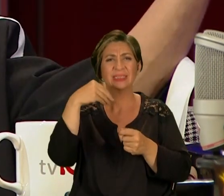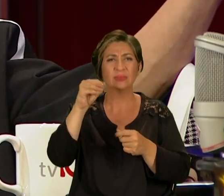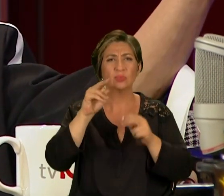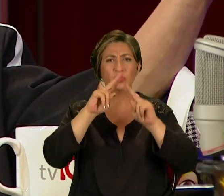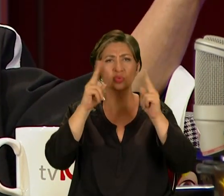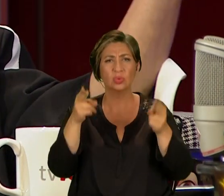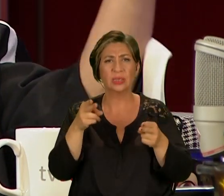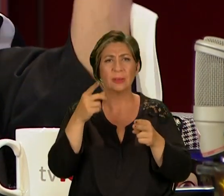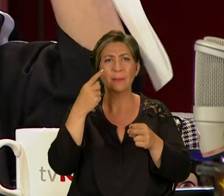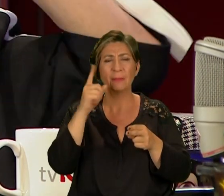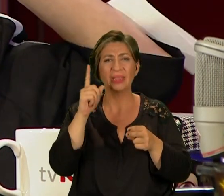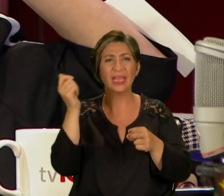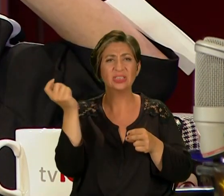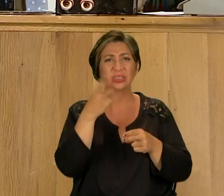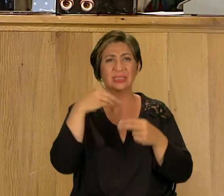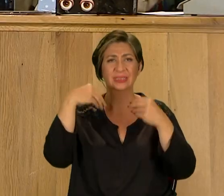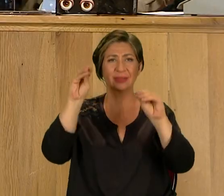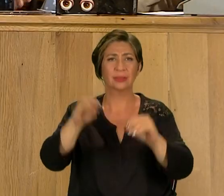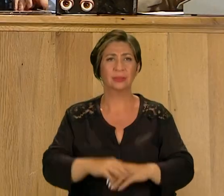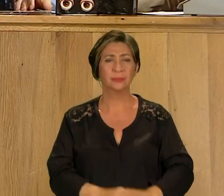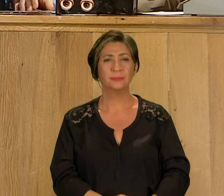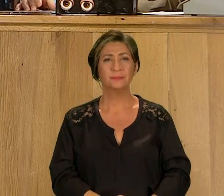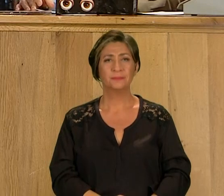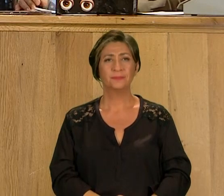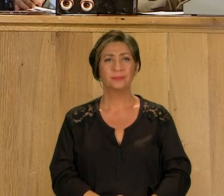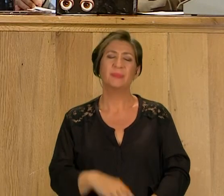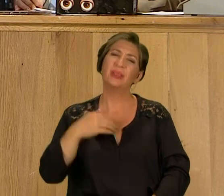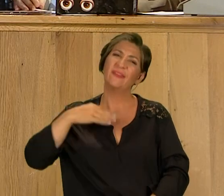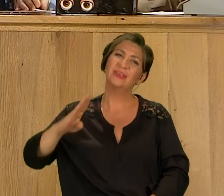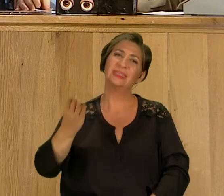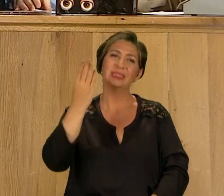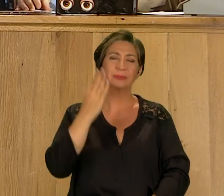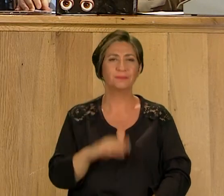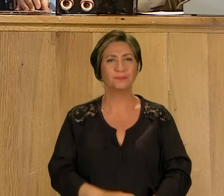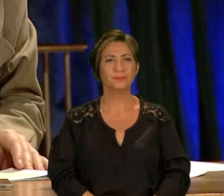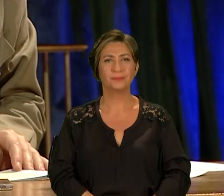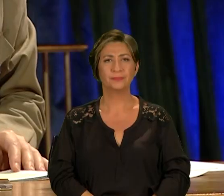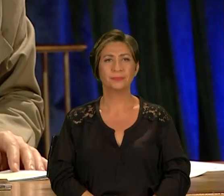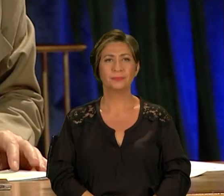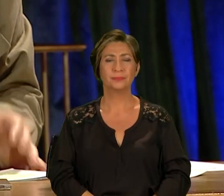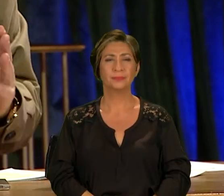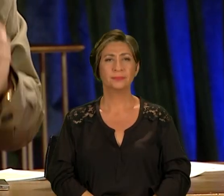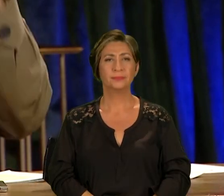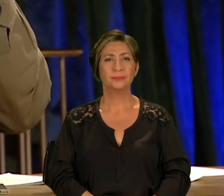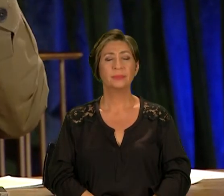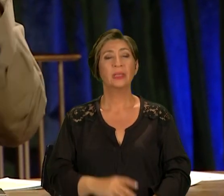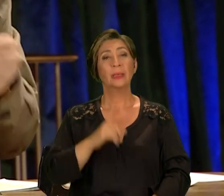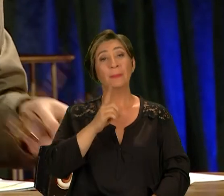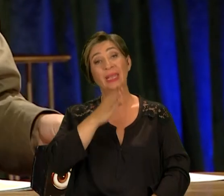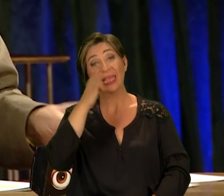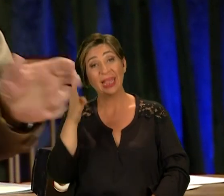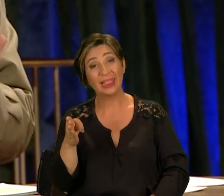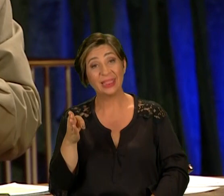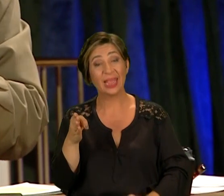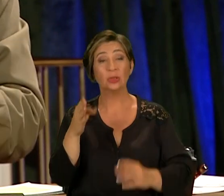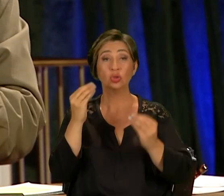Dükkan binlerce kişiye sattı. Evet. Öyle bir durum oldu. Vazgeçtim. Sonra vazgeçtim ondan yani. Peki bir yandan da